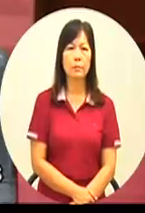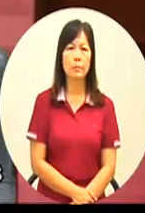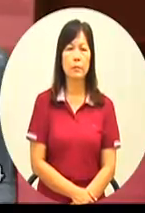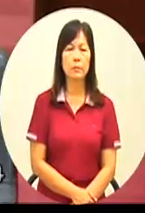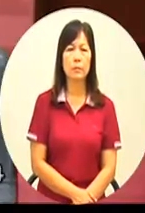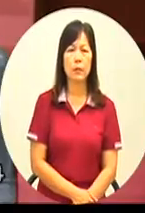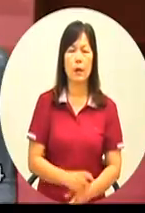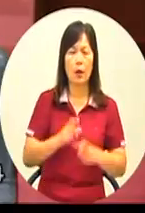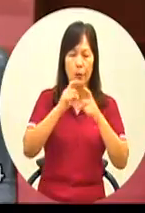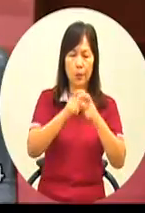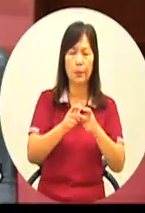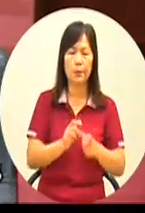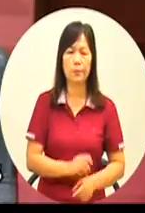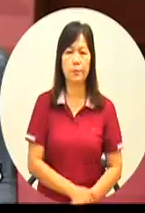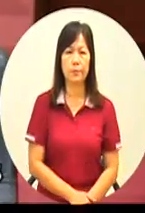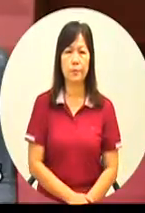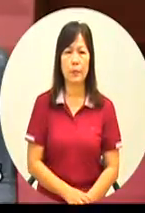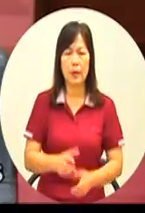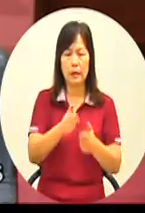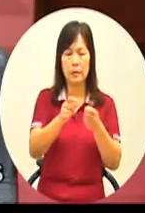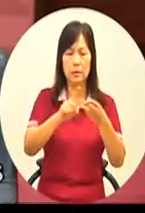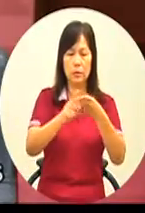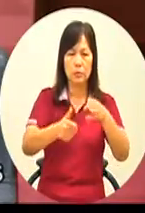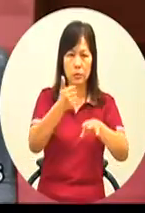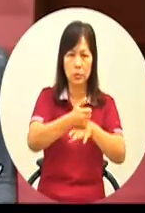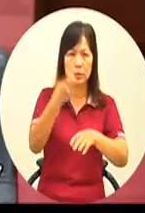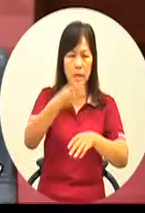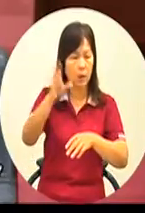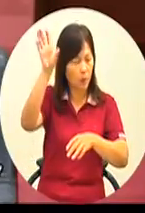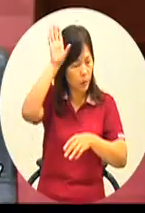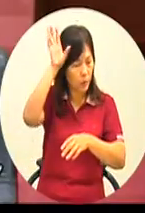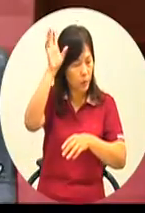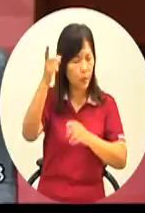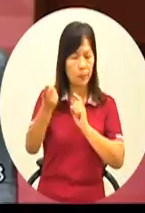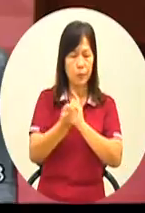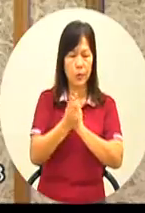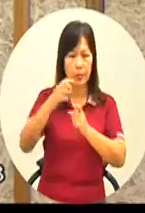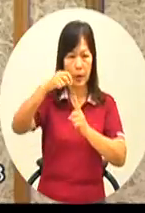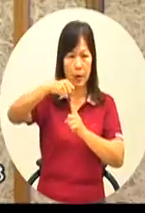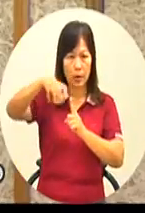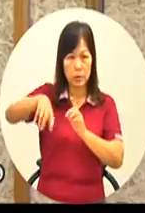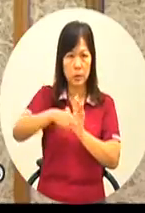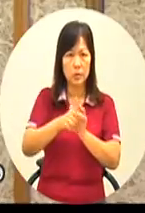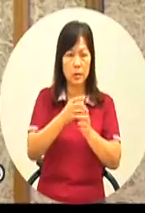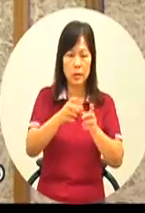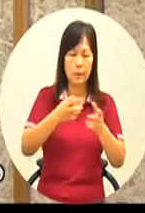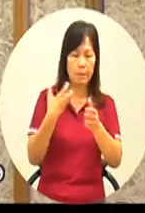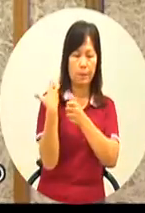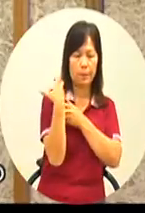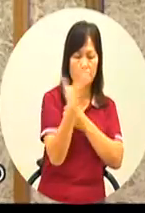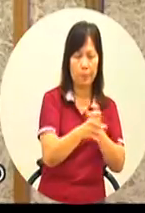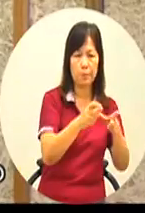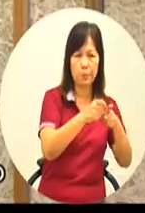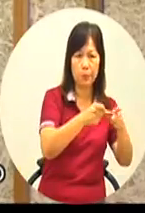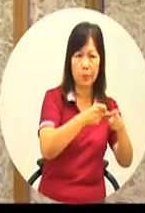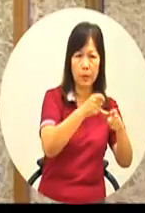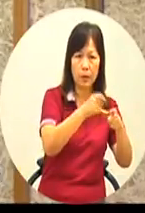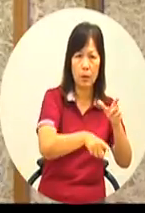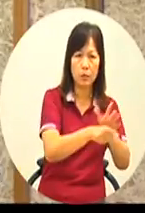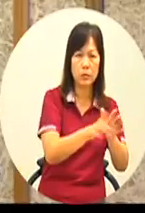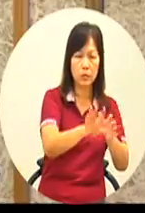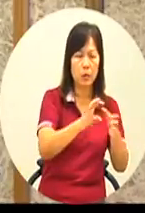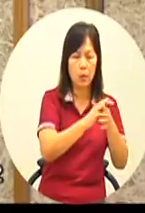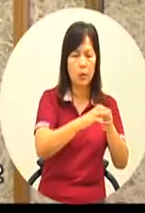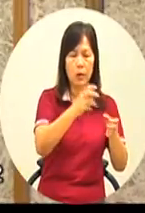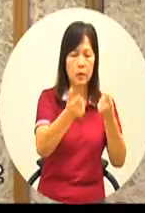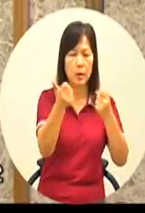啊，请到。 谢谢主席，谢谢苏议员对我们公车处民营化之后，我们这个相关司机朋友的这个移